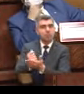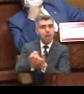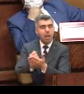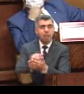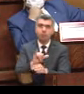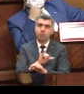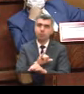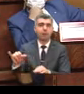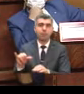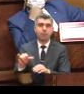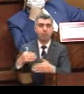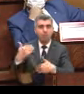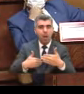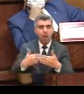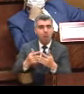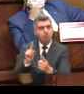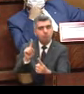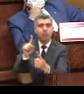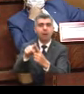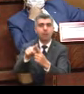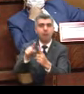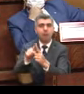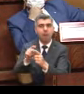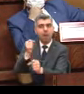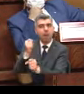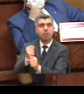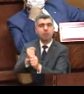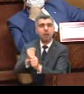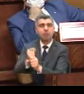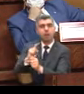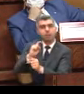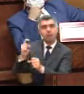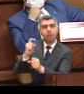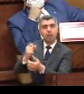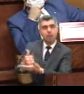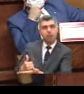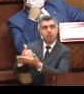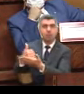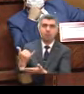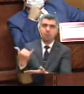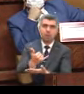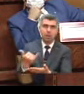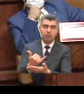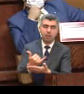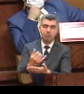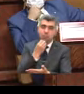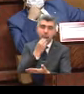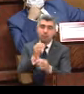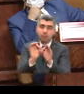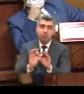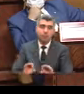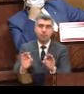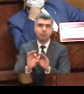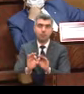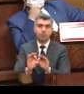المباراة ونحاولوا ما امكن يكون تعويض مباشر الان الناس اللي محتاجها. راكي الناس ما صابت ما تاكل، وهذو اللي